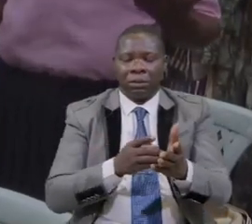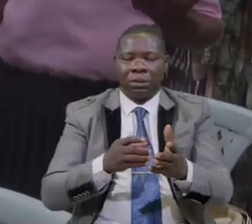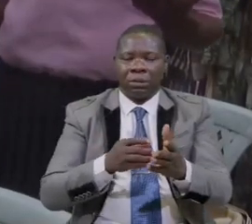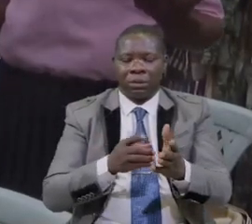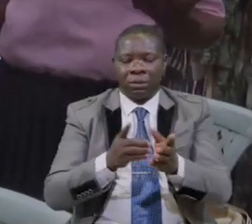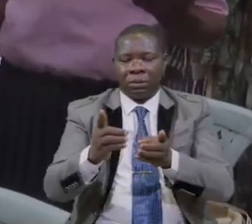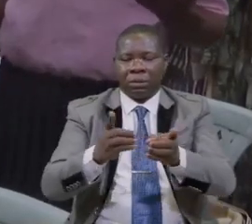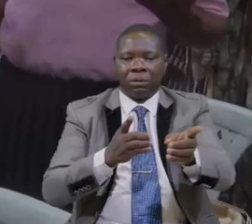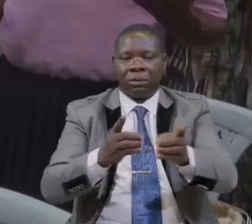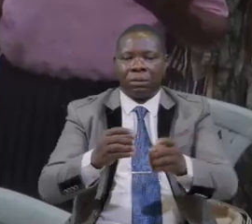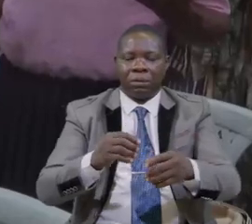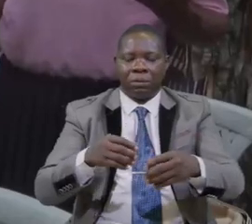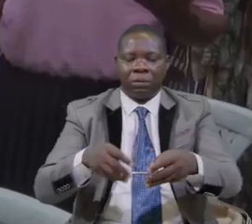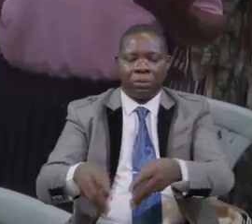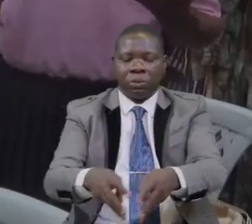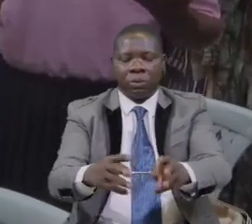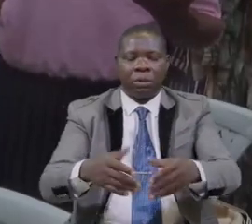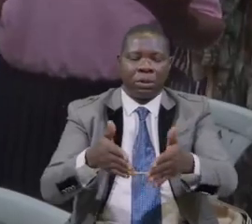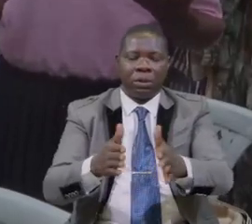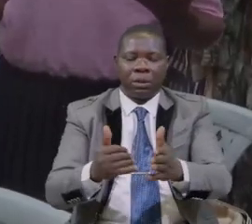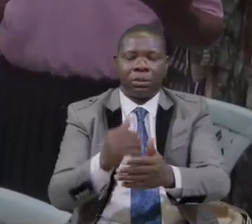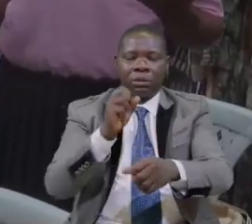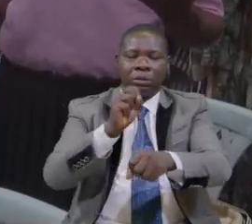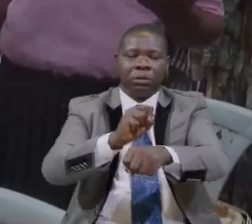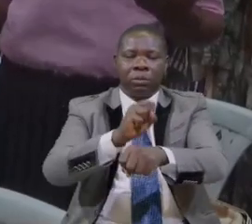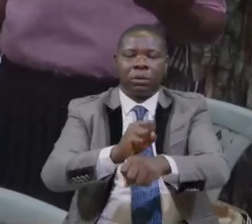de façon indescriptible. Que l'onction agisse.